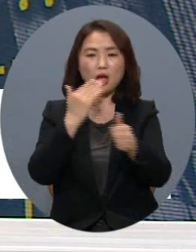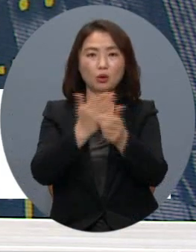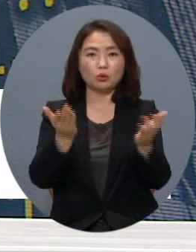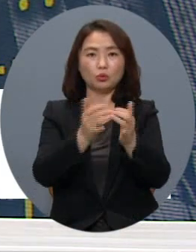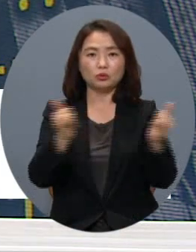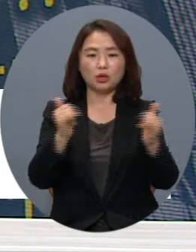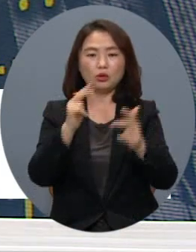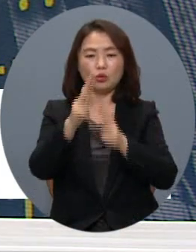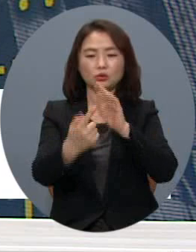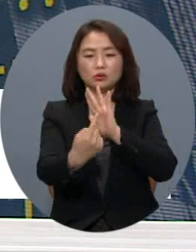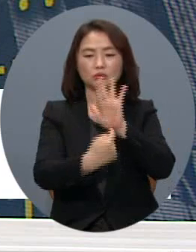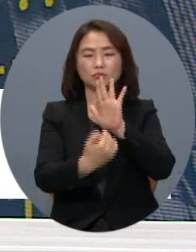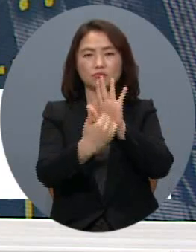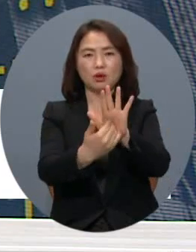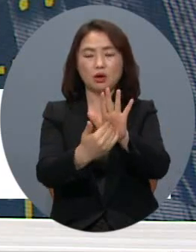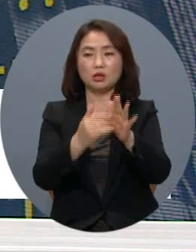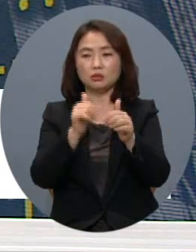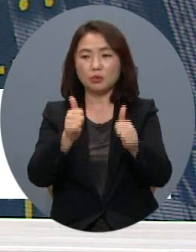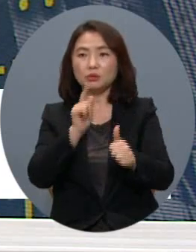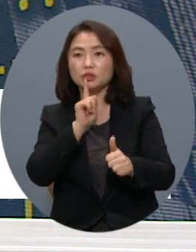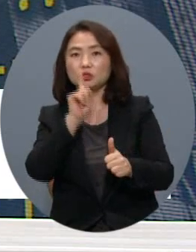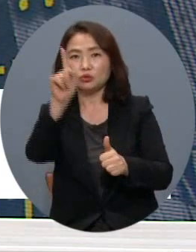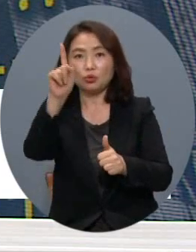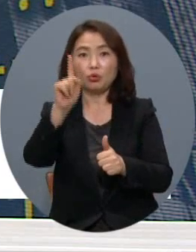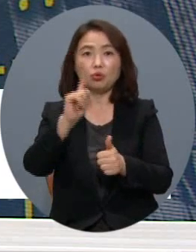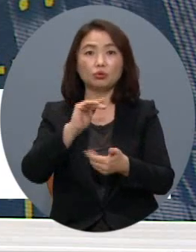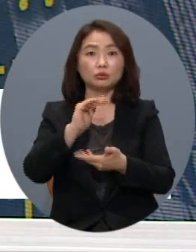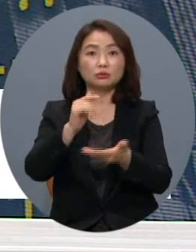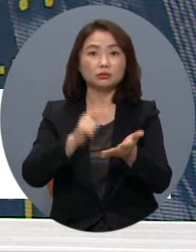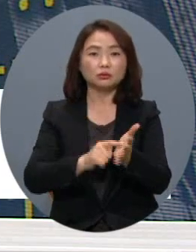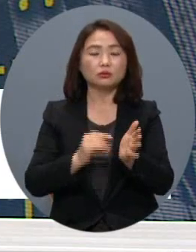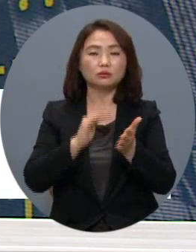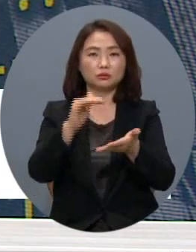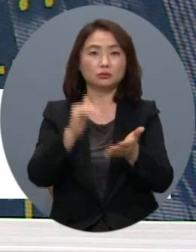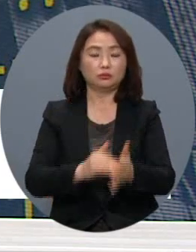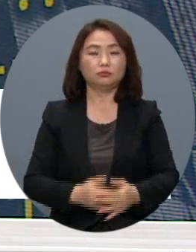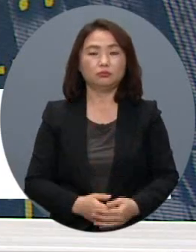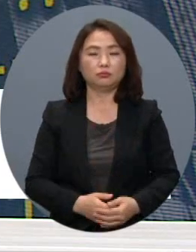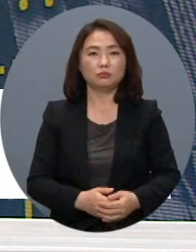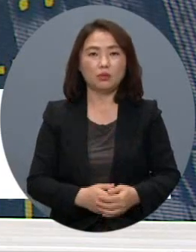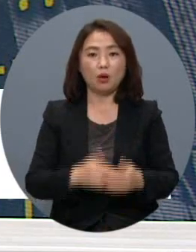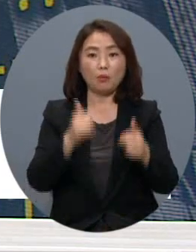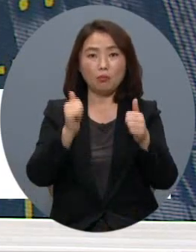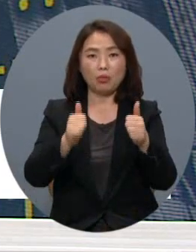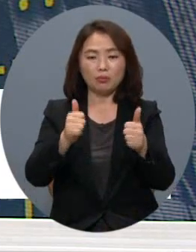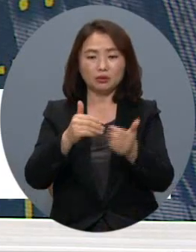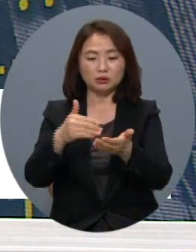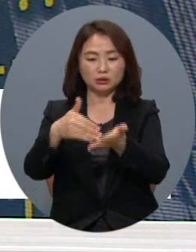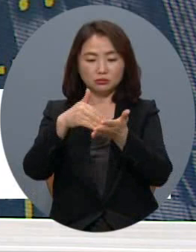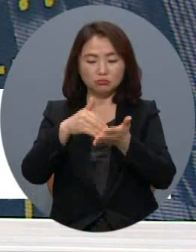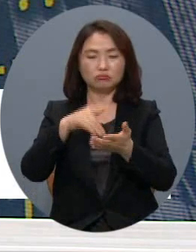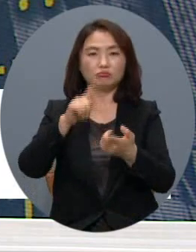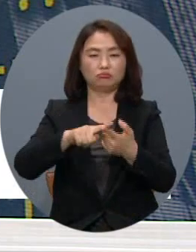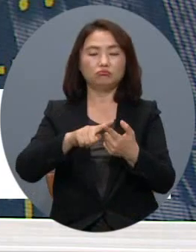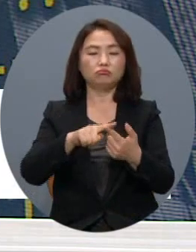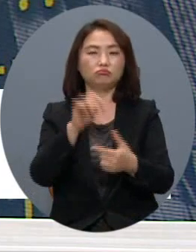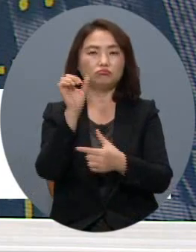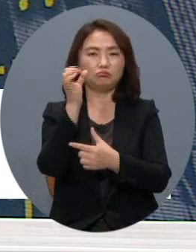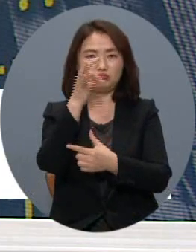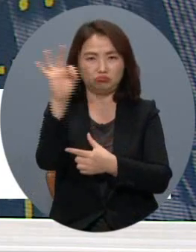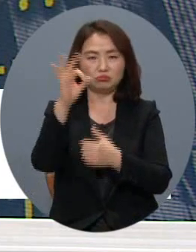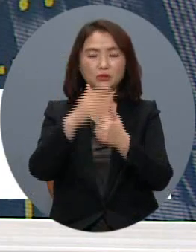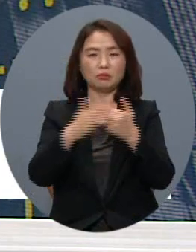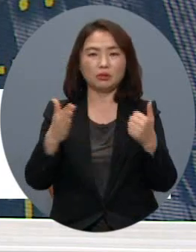공장 출입을 금지하는 가처분 신청을 법원에 냈다는 소식 전해드렸었는데요. 법원이 이 가처분 신청을 이용해